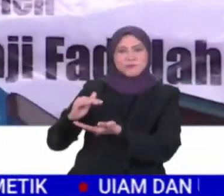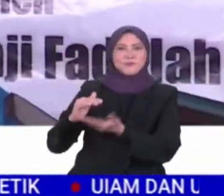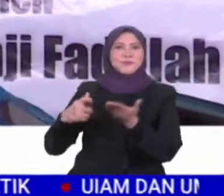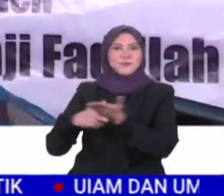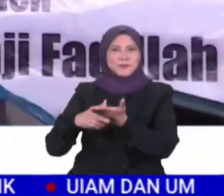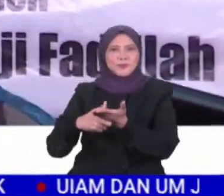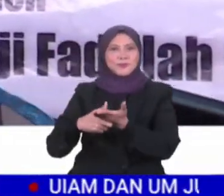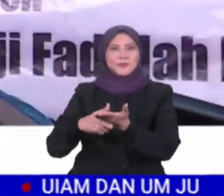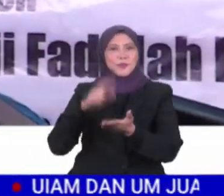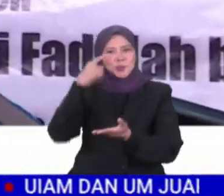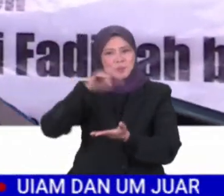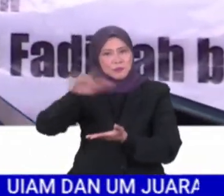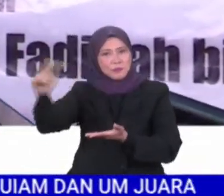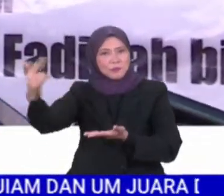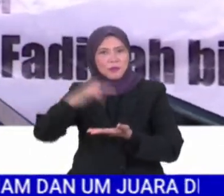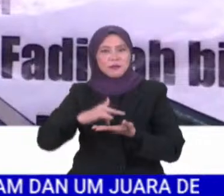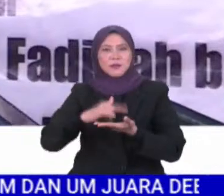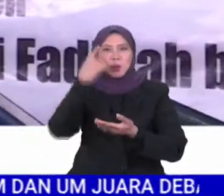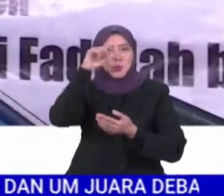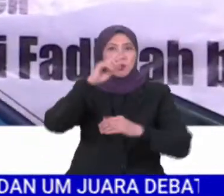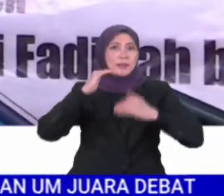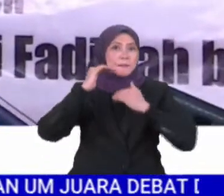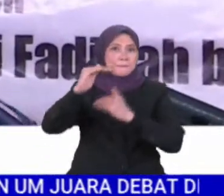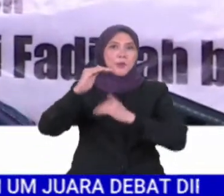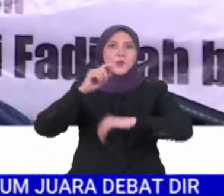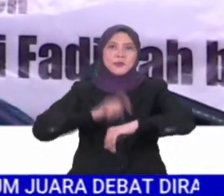bagi tempo tertentu saja